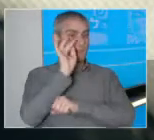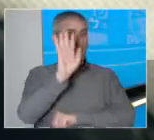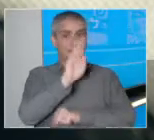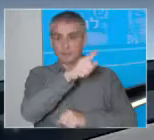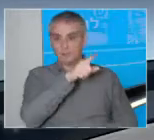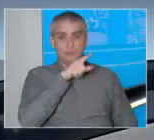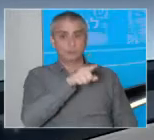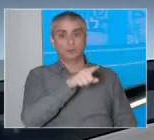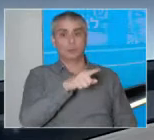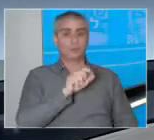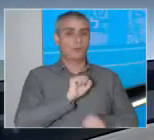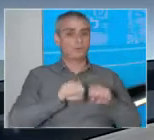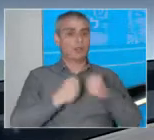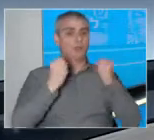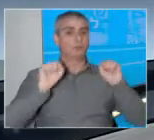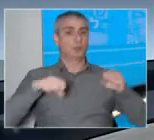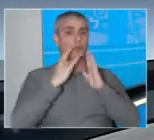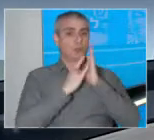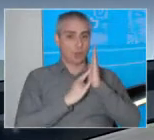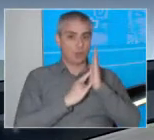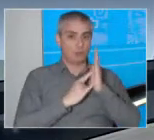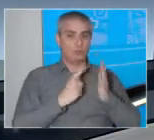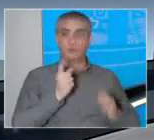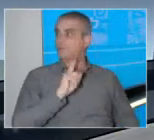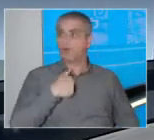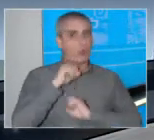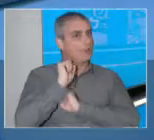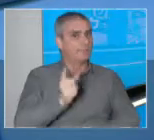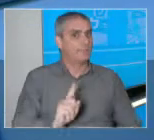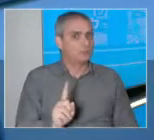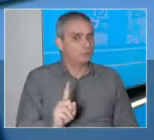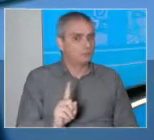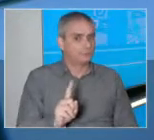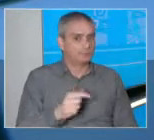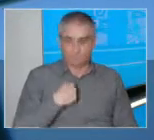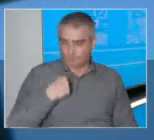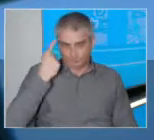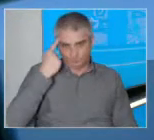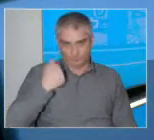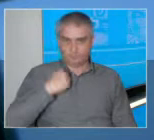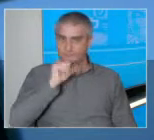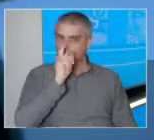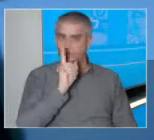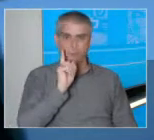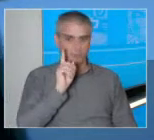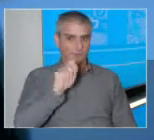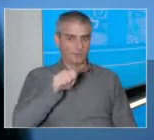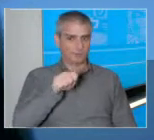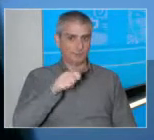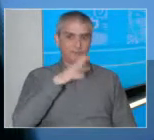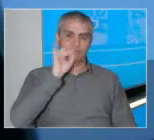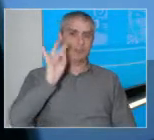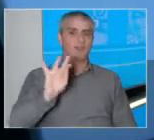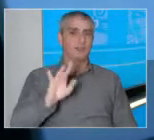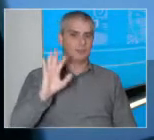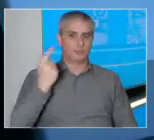נתניהו שהוא מערער את שלטון החוק, גורמי האכיפה. אבל מעולם לא גיבינו, מעולם לא גיבינו. אני חושב שאני הייתי הראשון בכנסת שיצא נגד